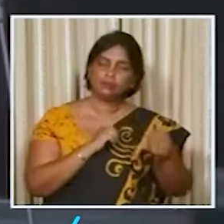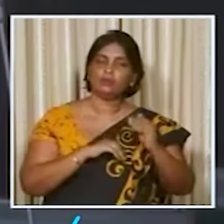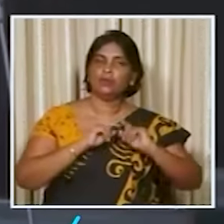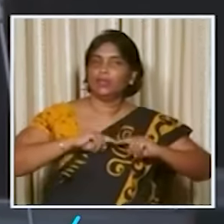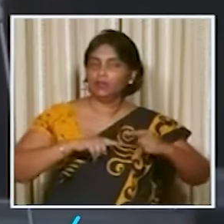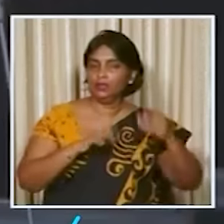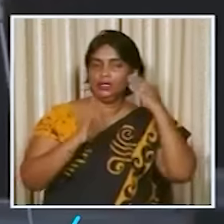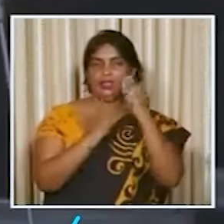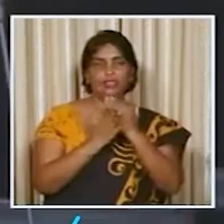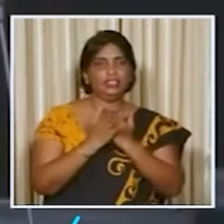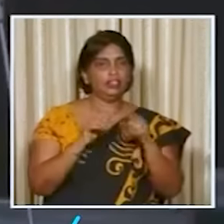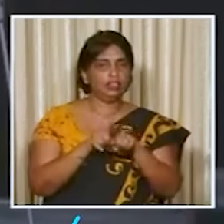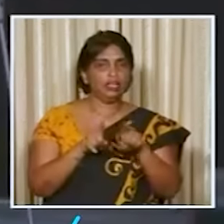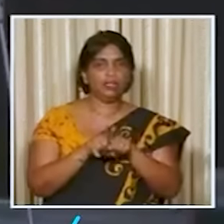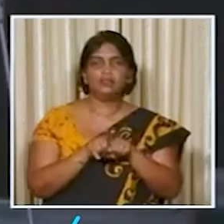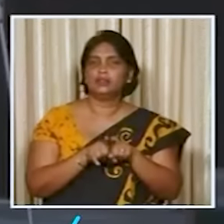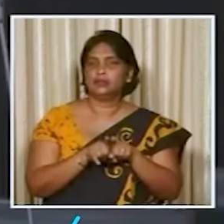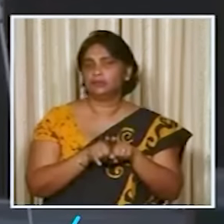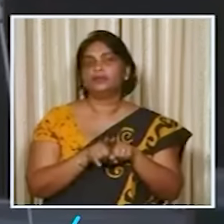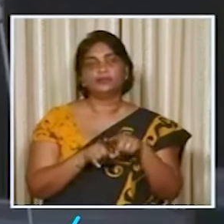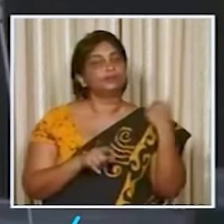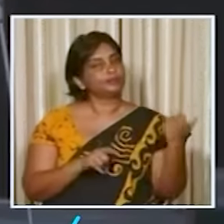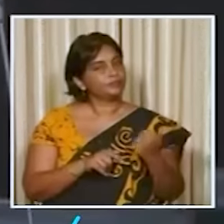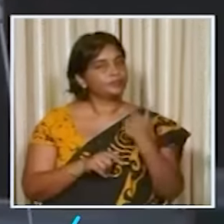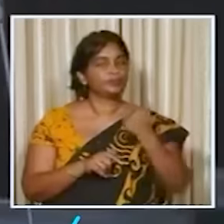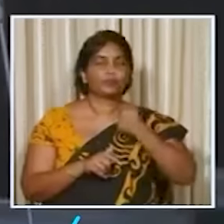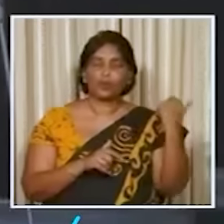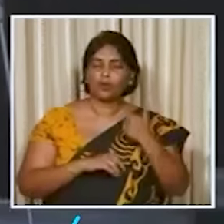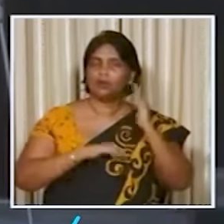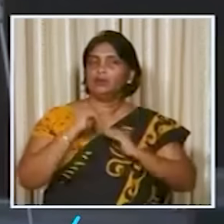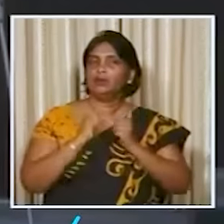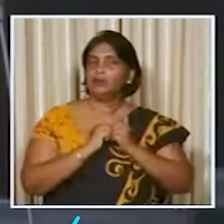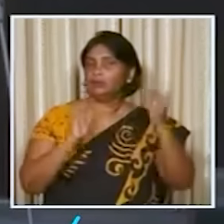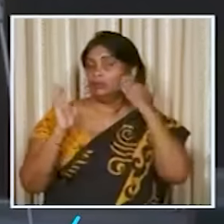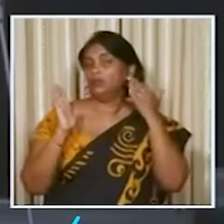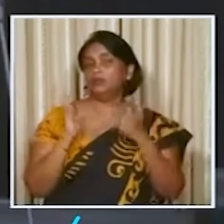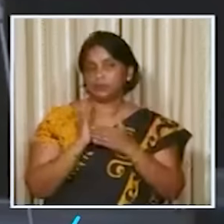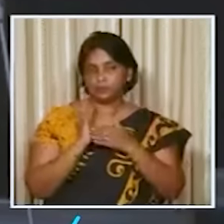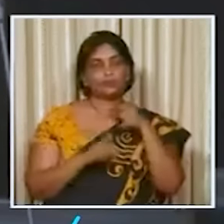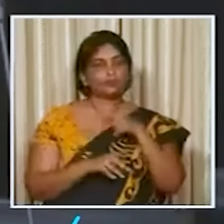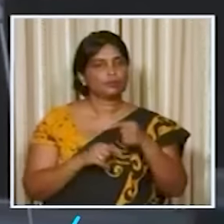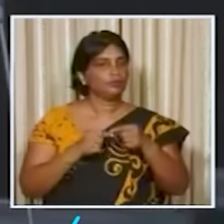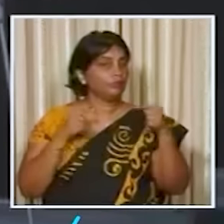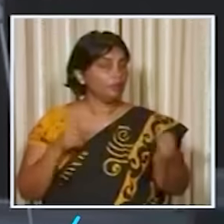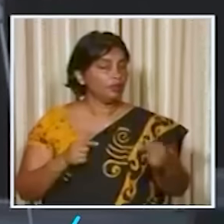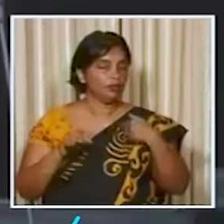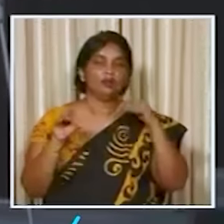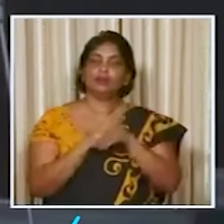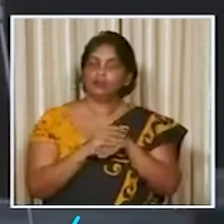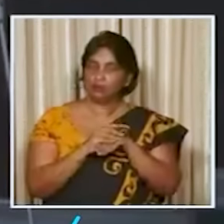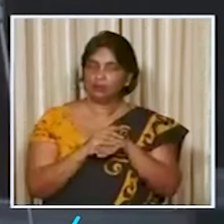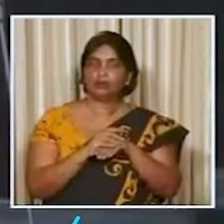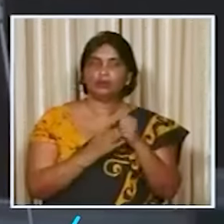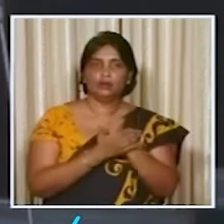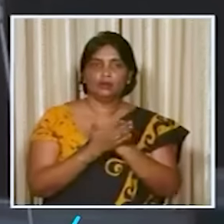කිරීම විවේචනය කරනවට අමතරව අලුත් නැවුම් වැඩපිළිවෙලක් පිළිබඳව මේ විපක්ෂය නියෝජනය කරන